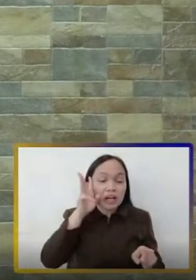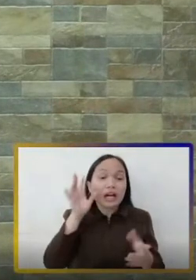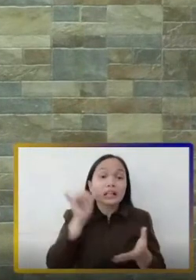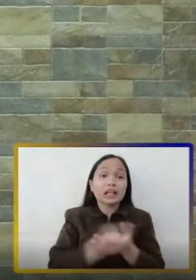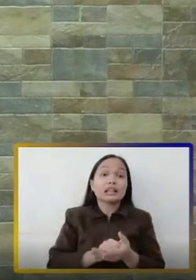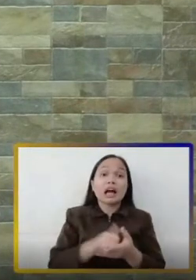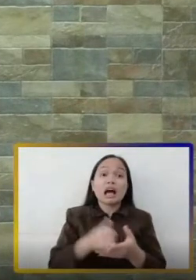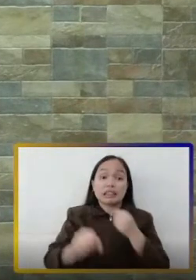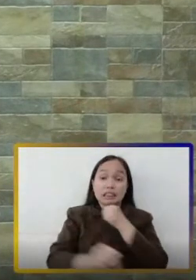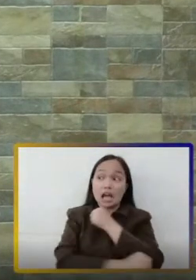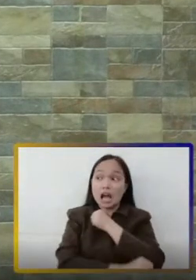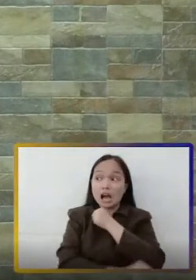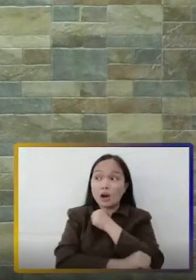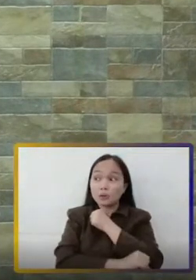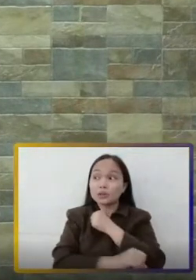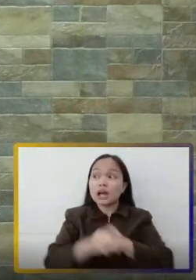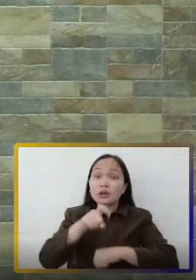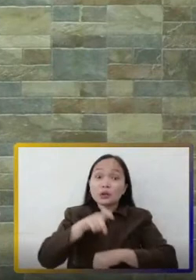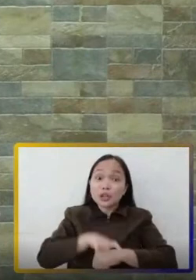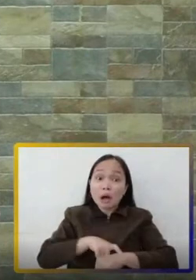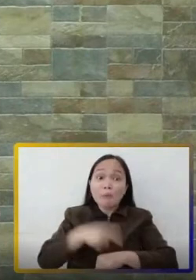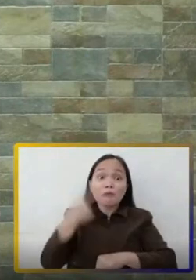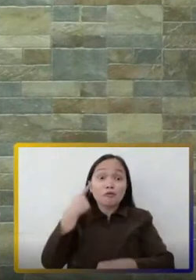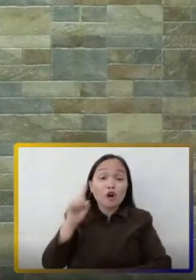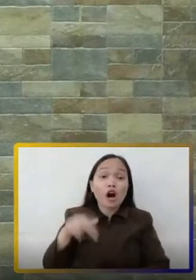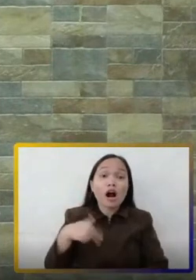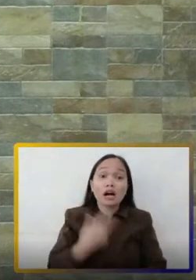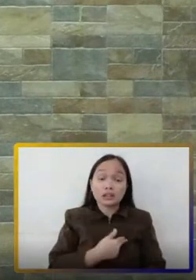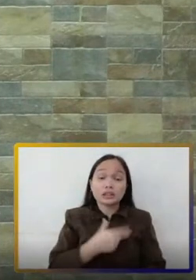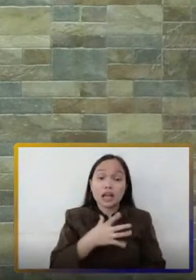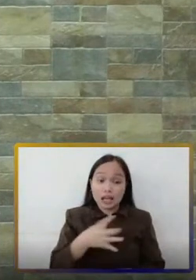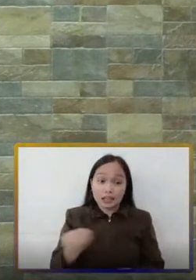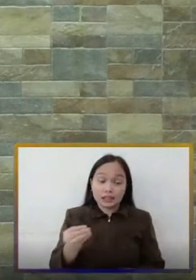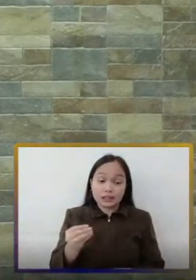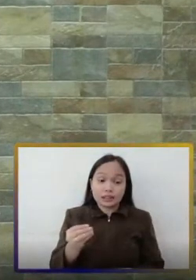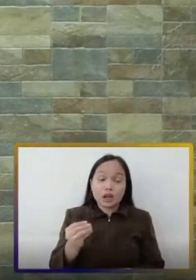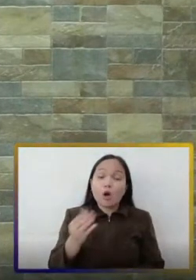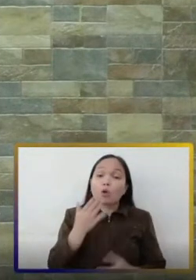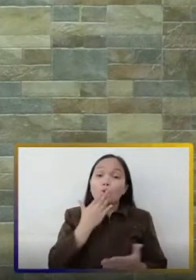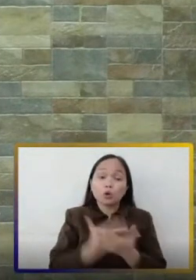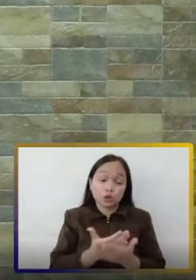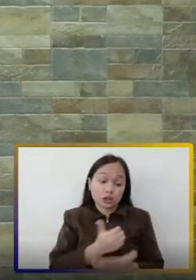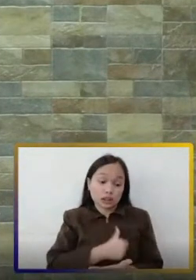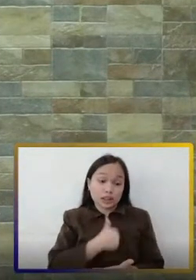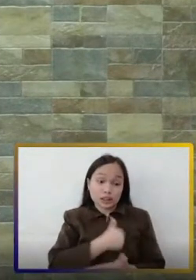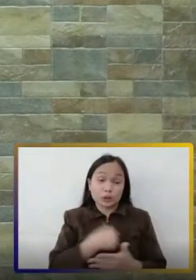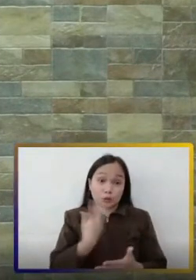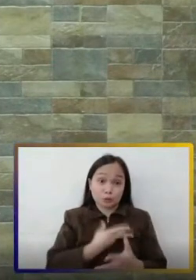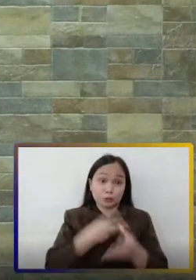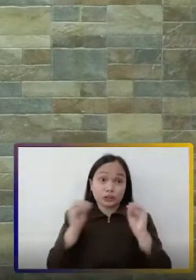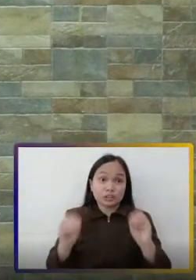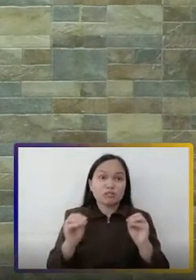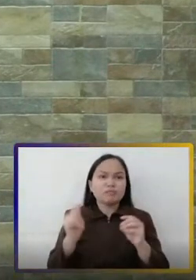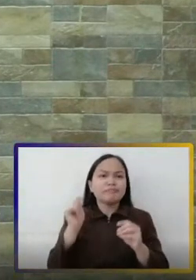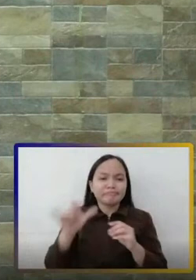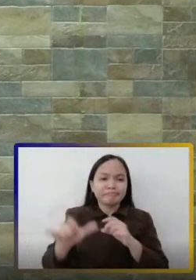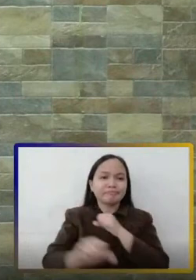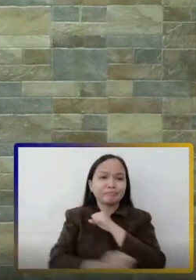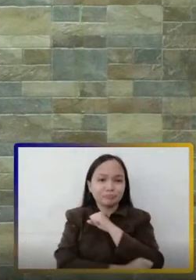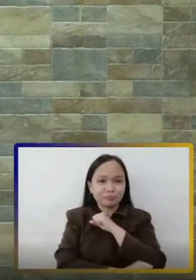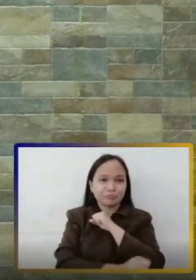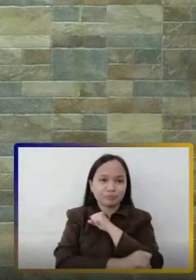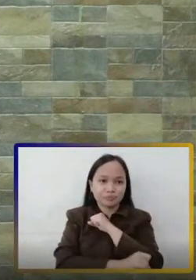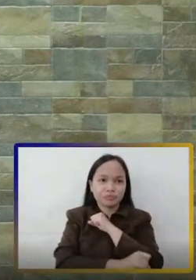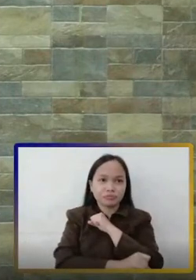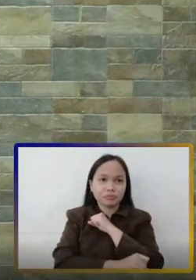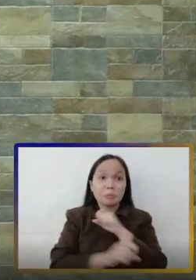nila ang time nila para sa atin at yung kanilang magandang asal na tinuturo natin, ninanakaw nila.